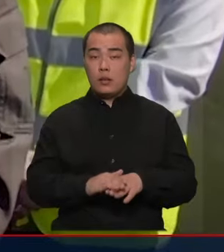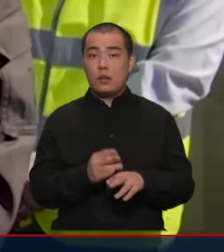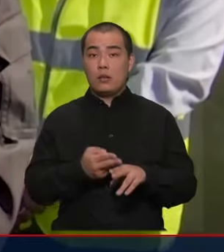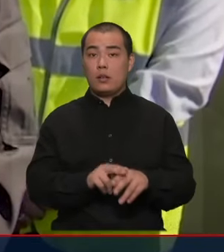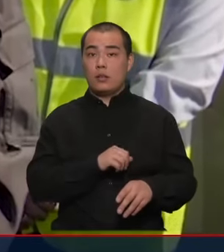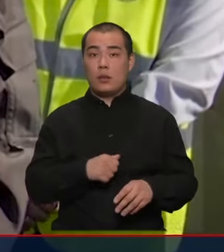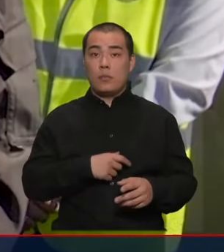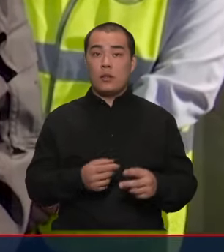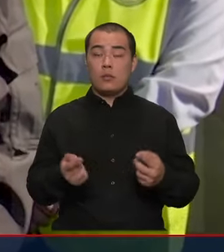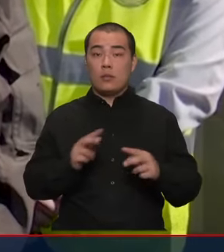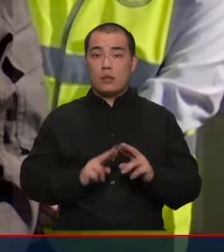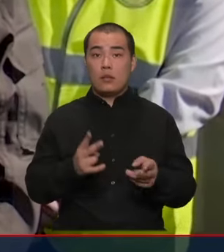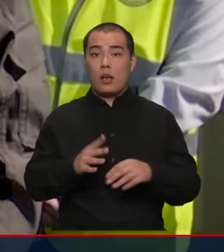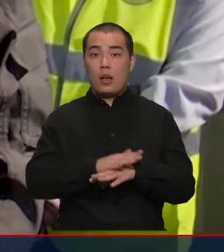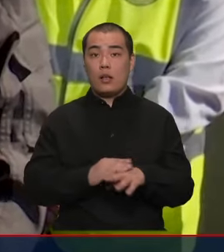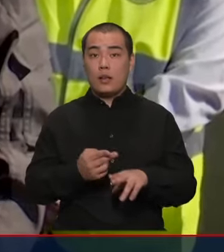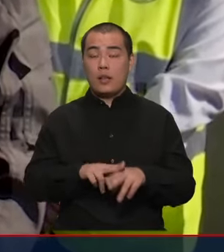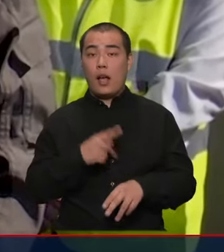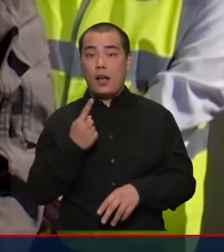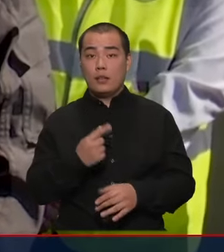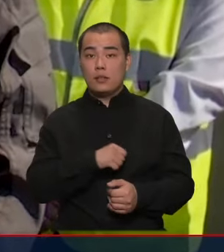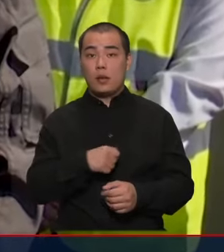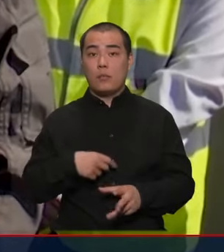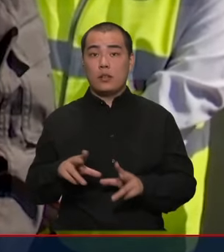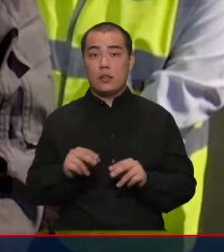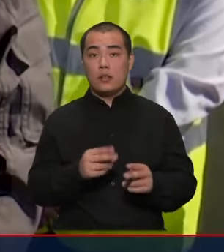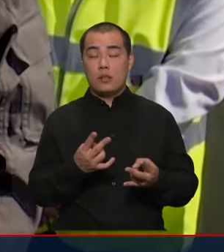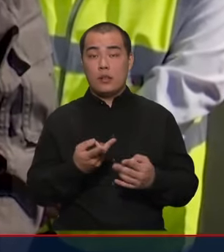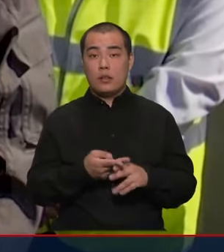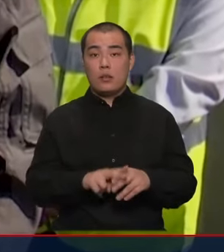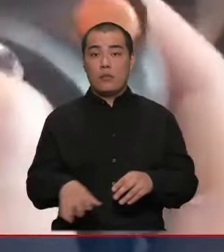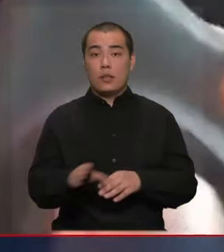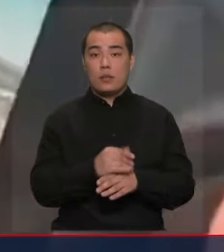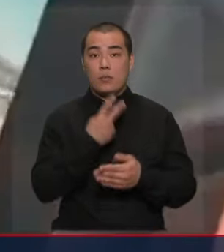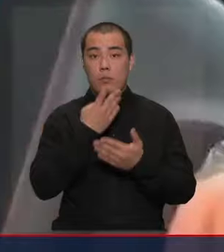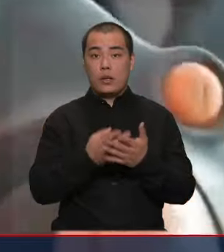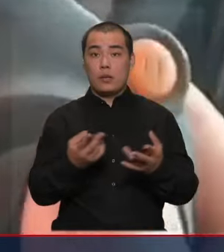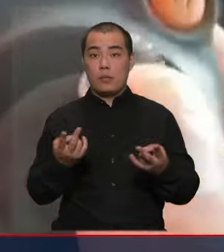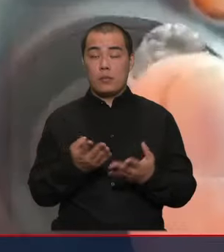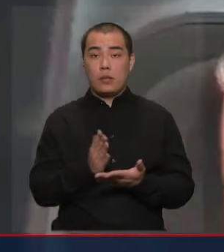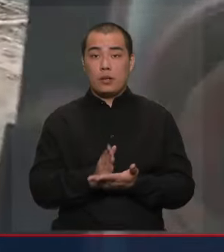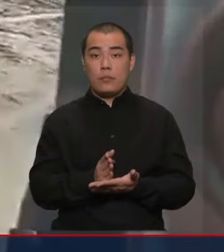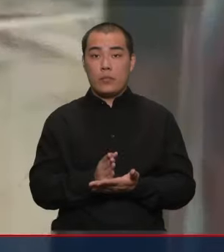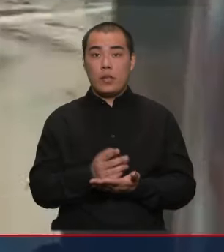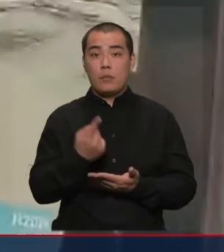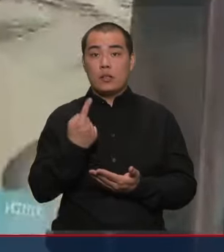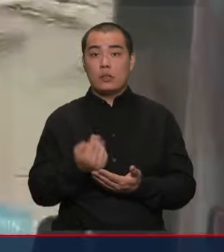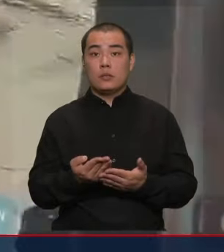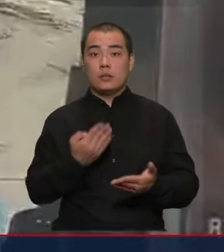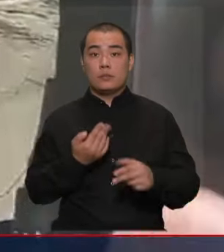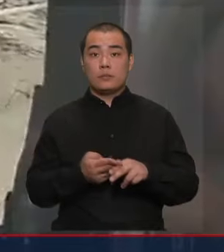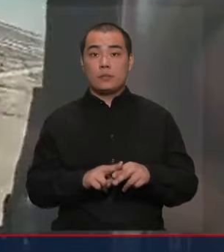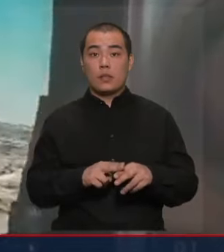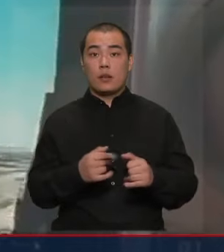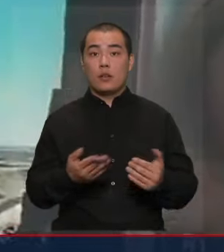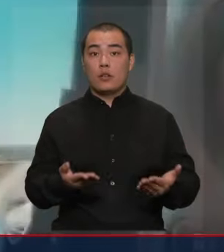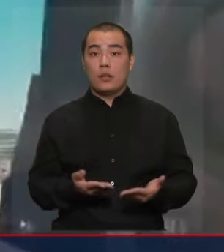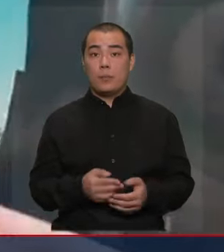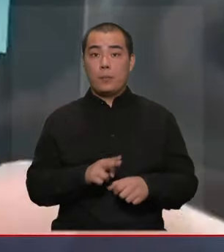айтады. Әрекет жасауымыз керек. Сонда ісіміздің берекесі болады. Сіздерге Алла жарым болсын. Ал бүгін осыдан бір күн бұрын жоғалған Жылой ауданының